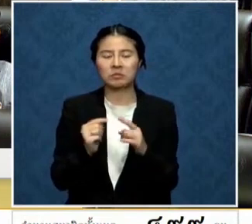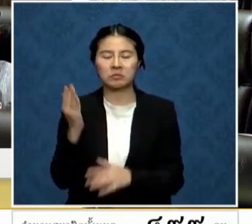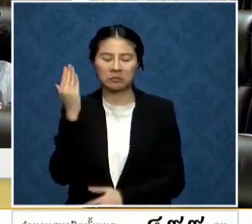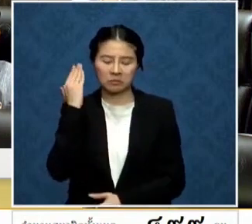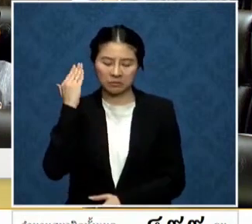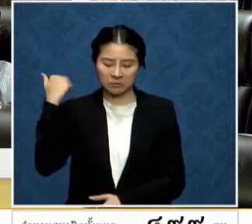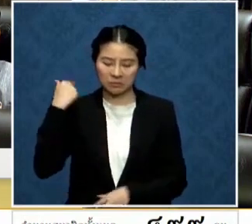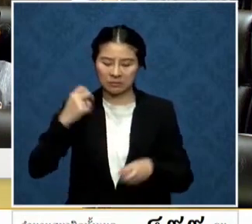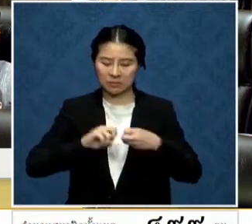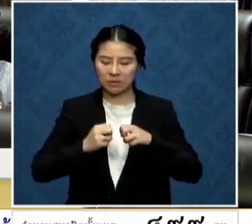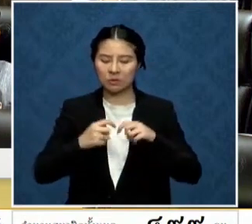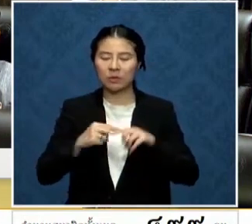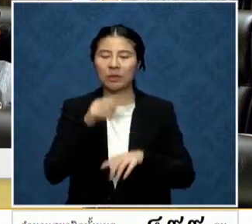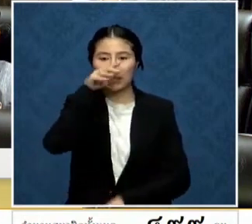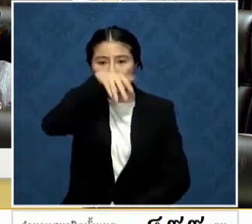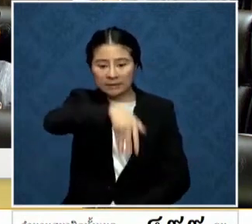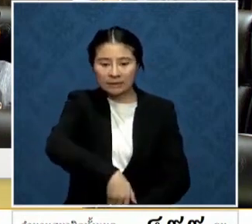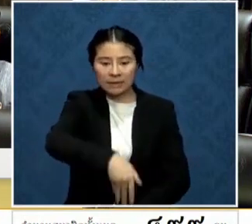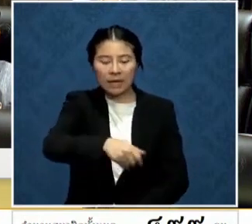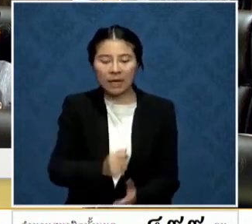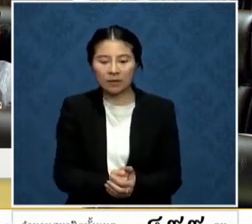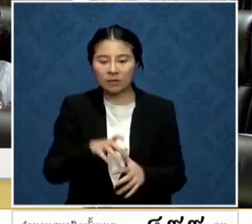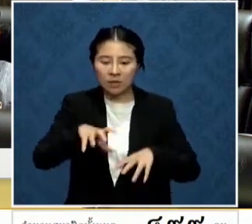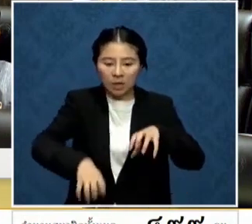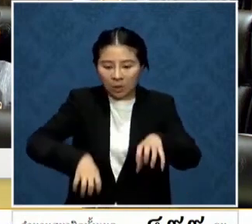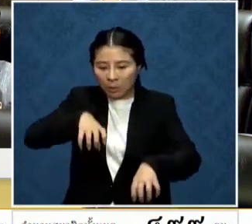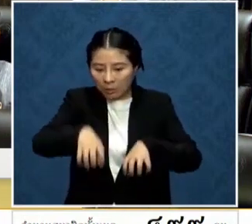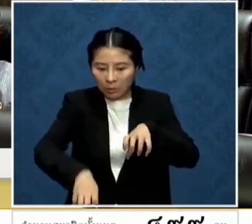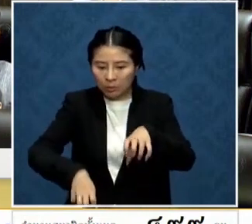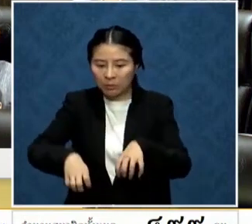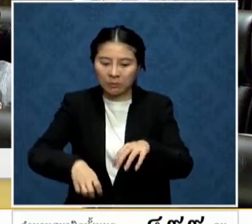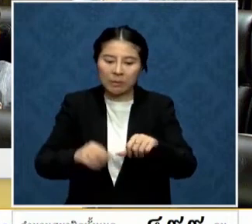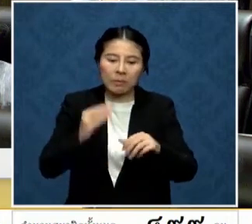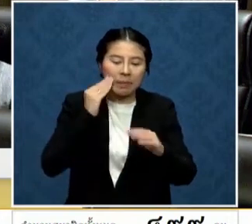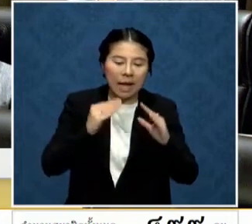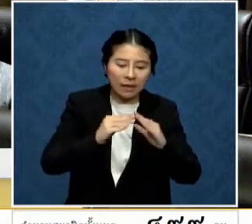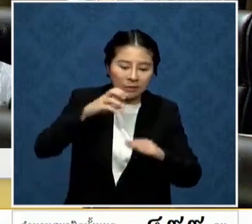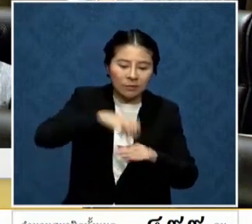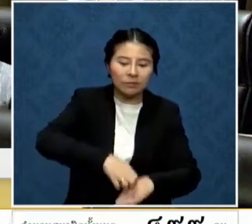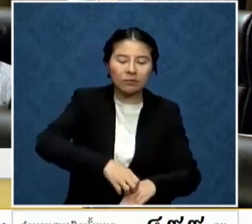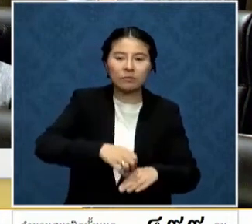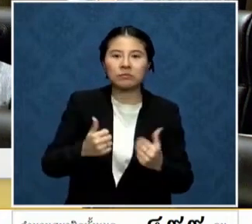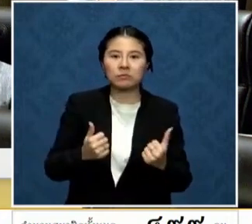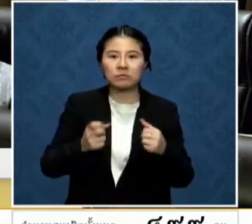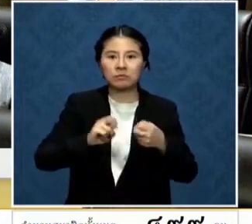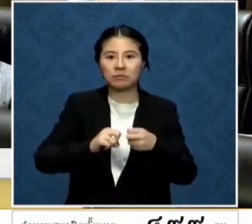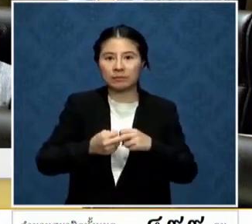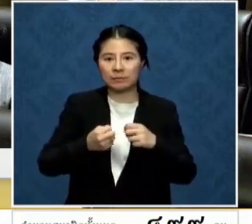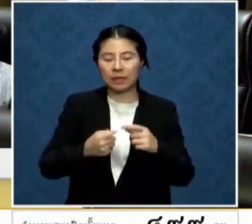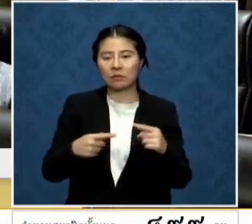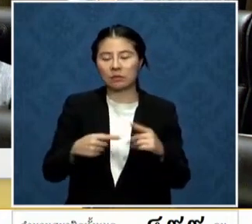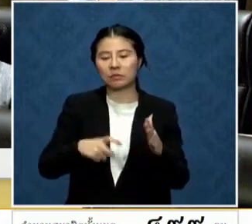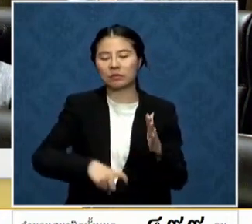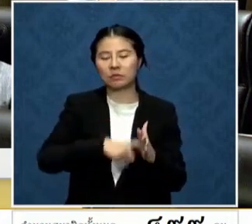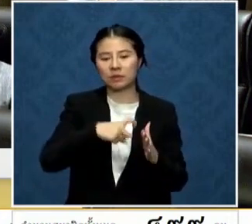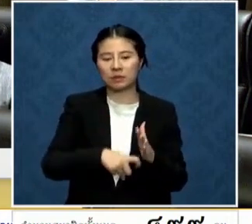ป่าเรื่องนี้เอาจริงๆหลายท่านได้พูดปัญหาของสัตว์หลายๆอย่างไปแล้วแต่เรายังลงไปไม่ถึงรากของปัญหาที่แท้